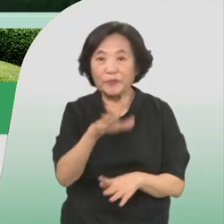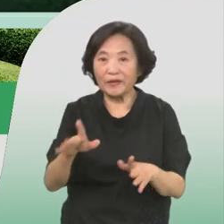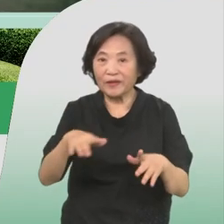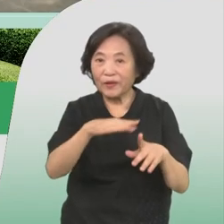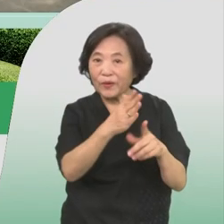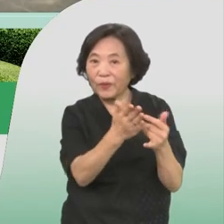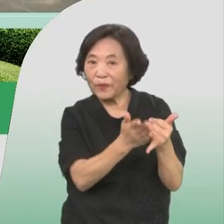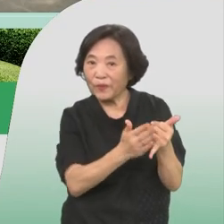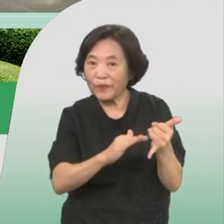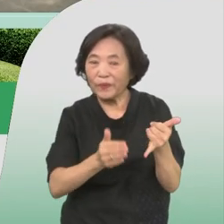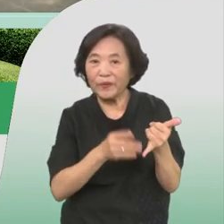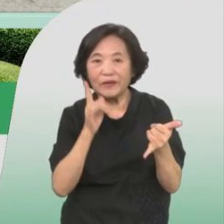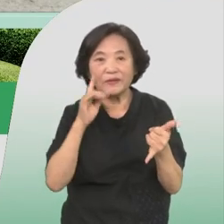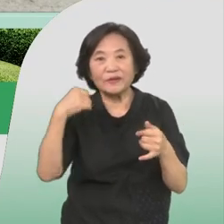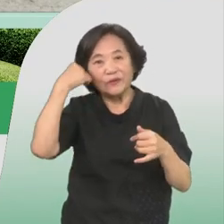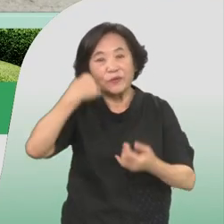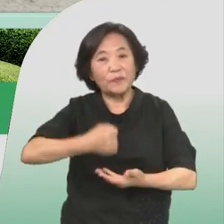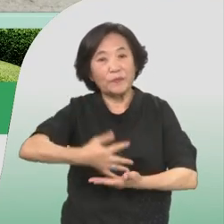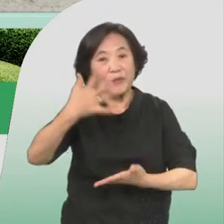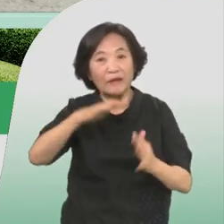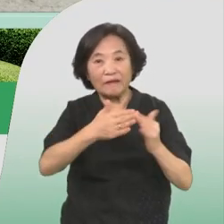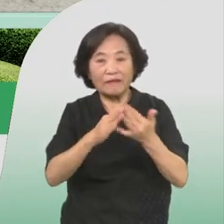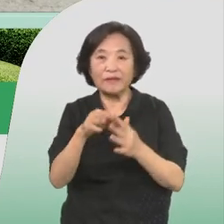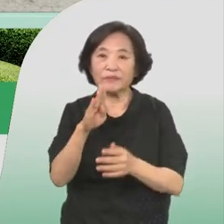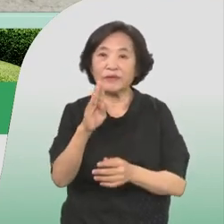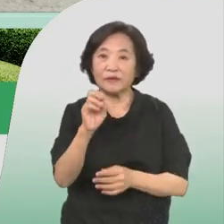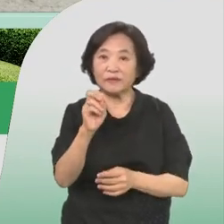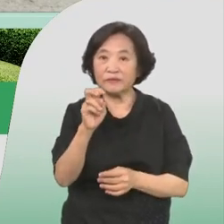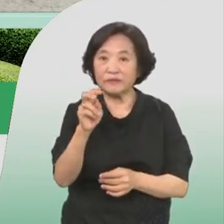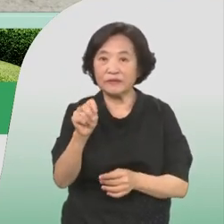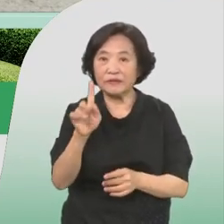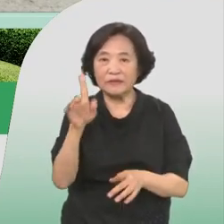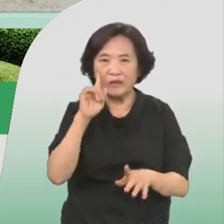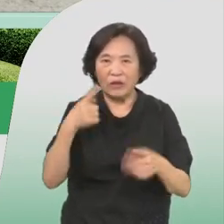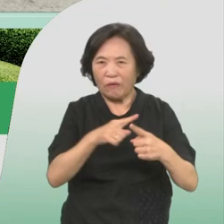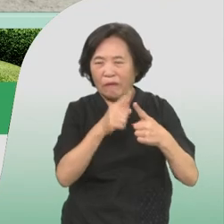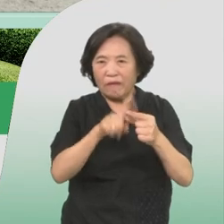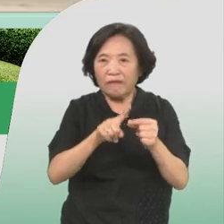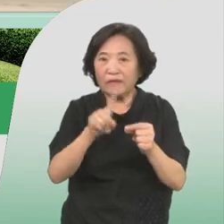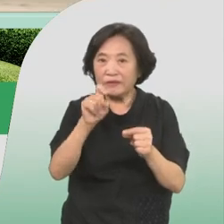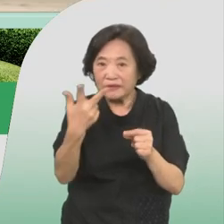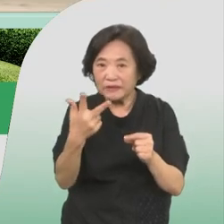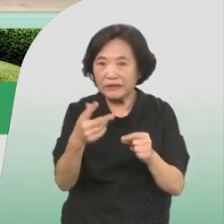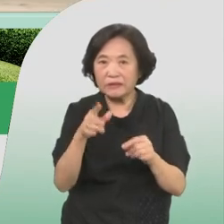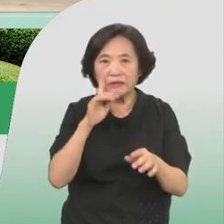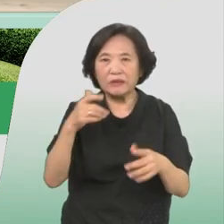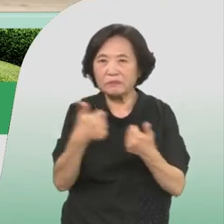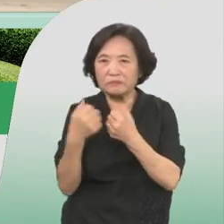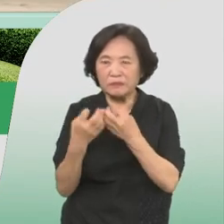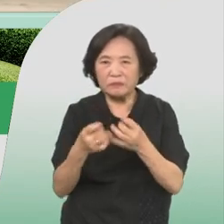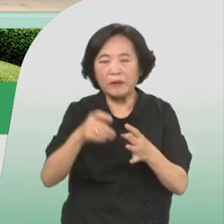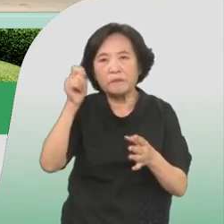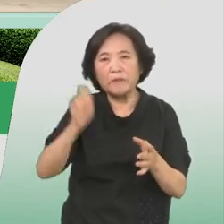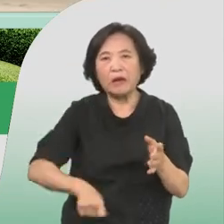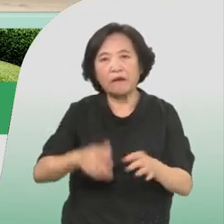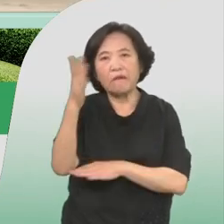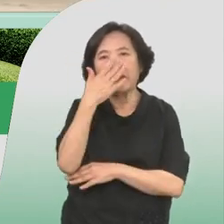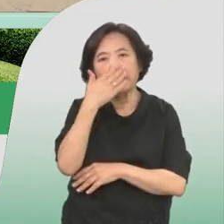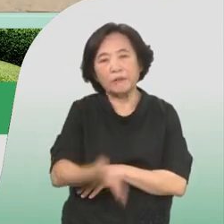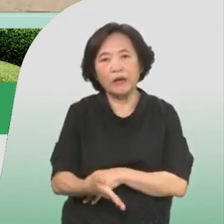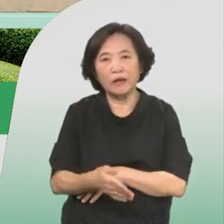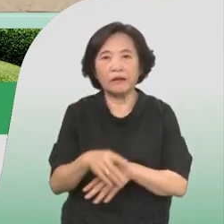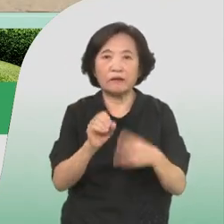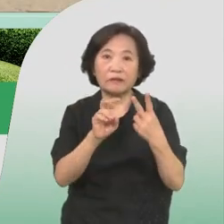印度内十七年内推动的米利班土嘎村 BOT 案，反贫结论无效停验过后，